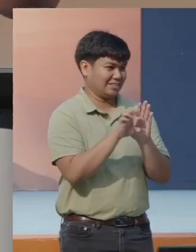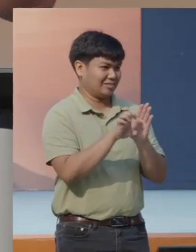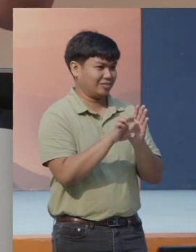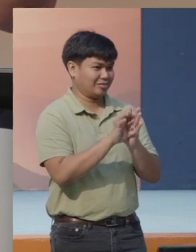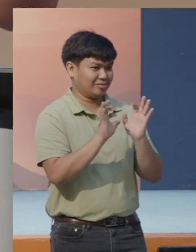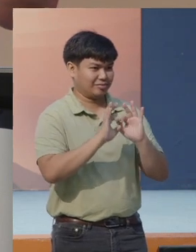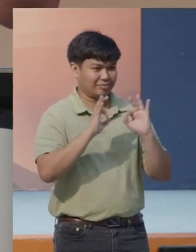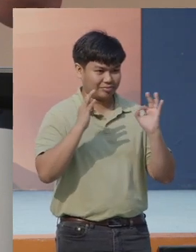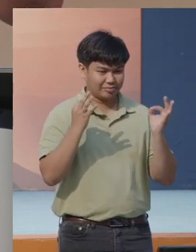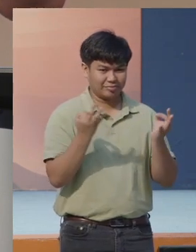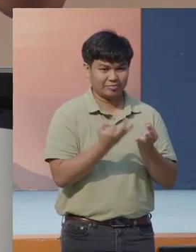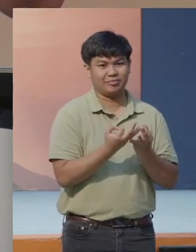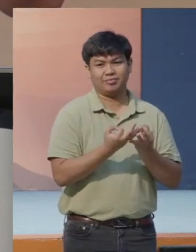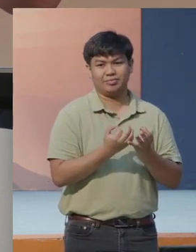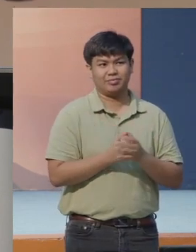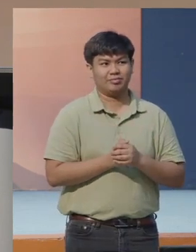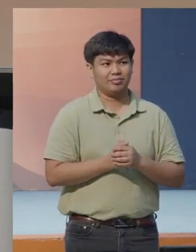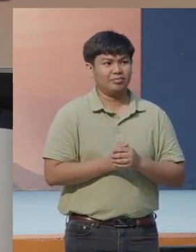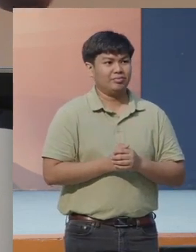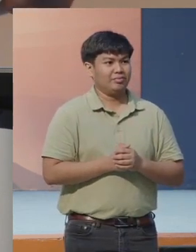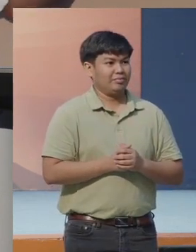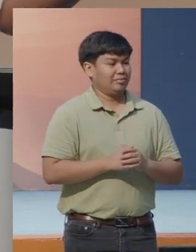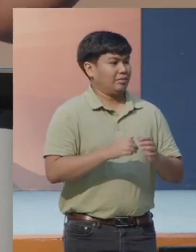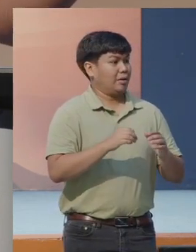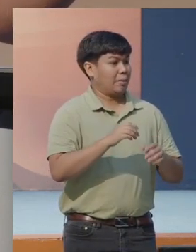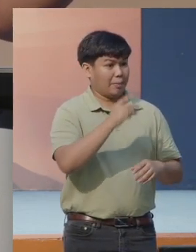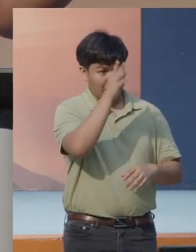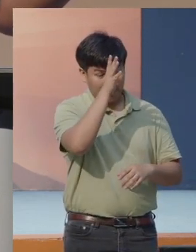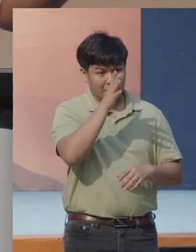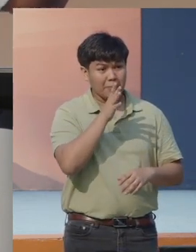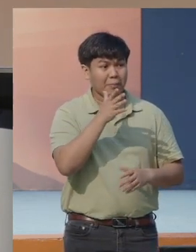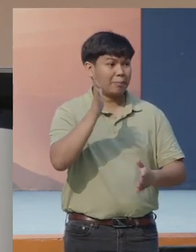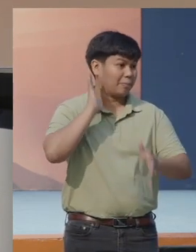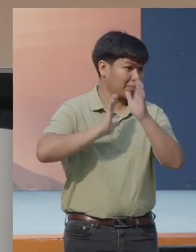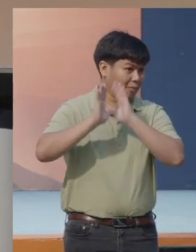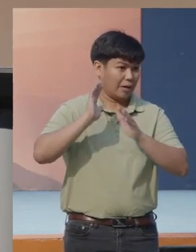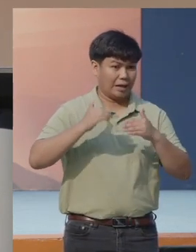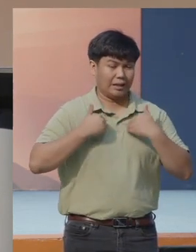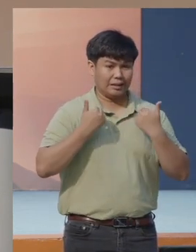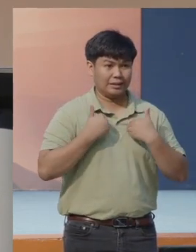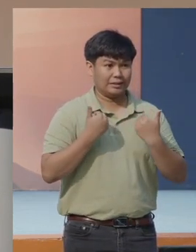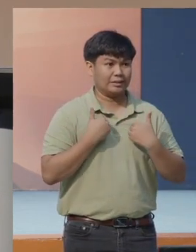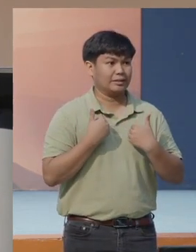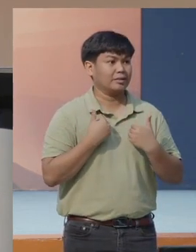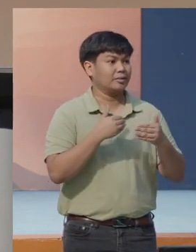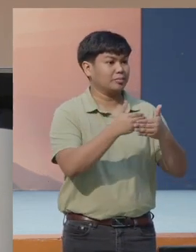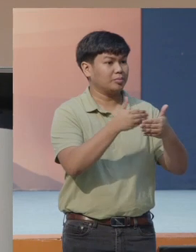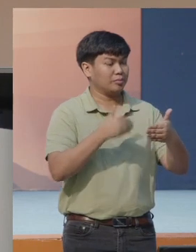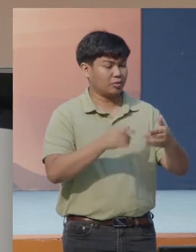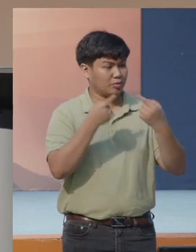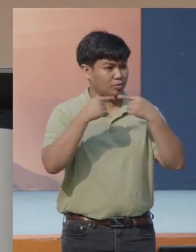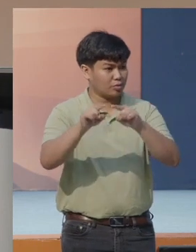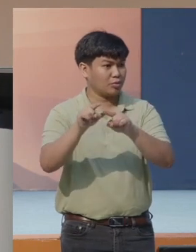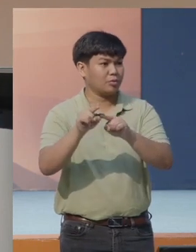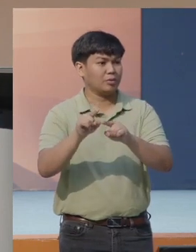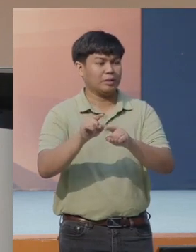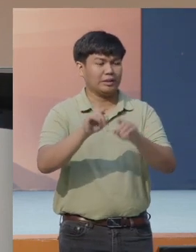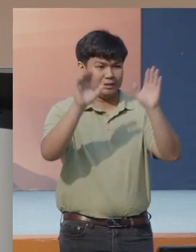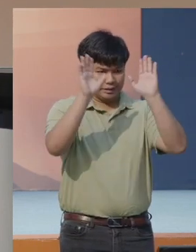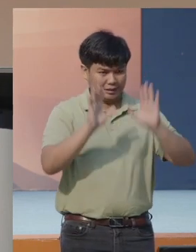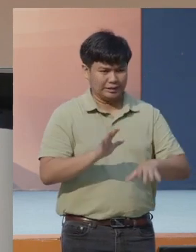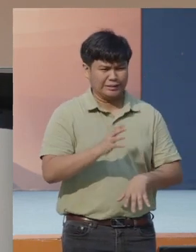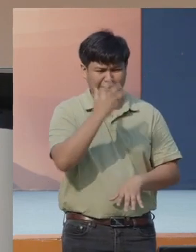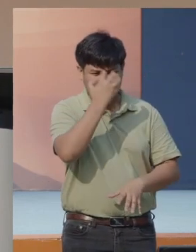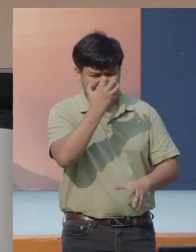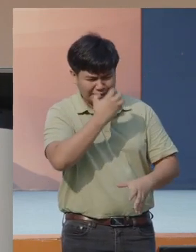no? Aminin ko, even with my parents, we were much younger. Bago kami pumunta ng Sunday, no? Mainit na ang mga ulo